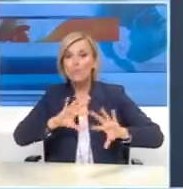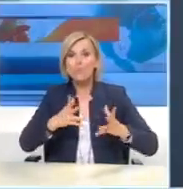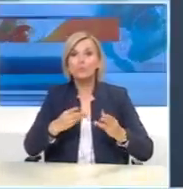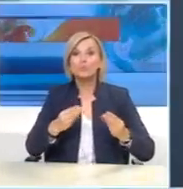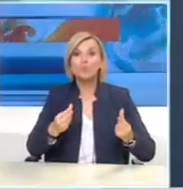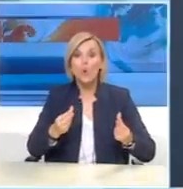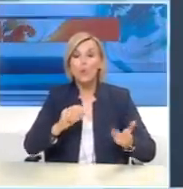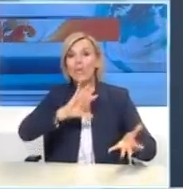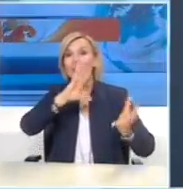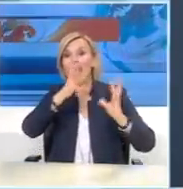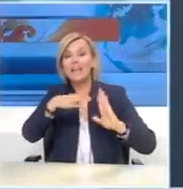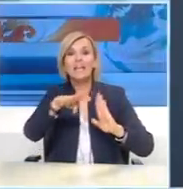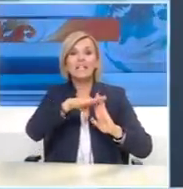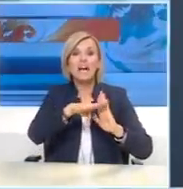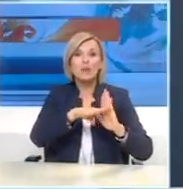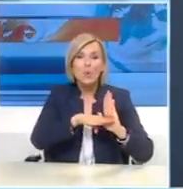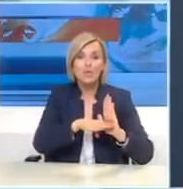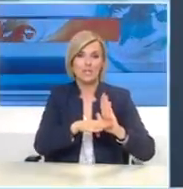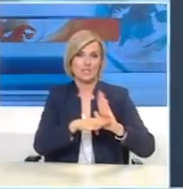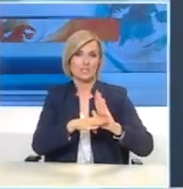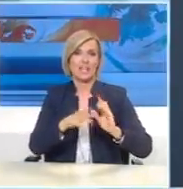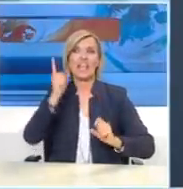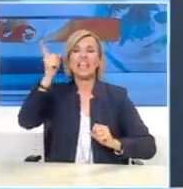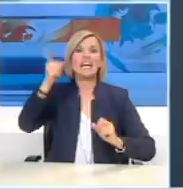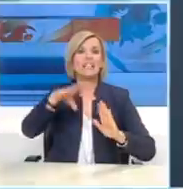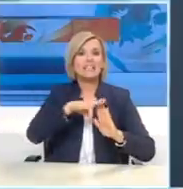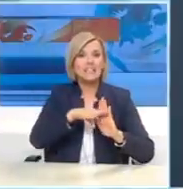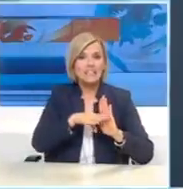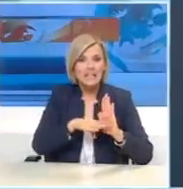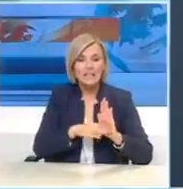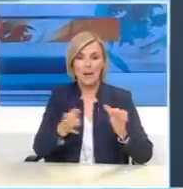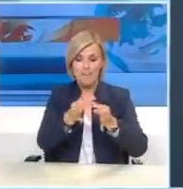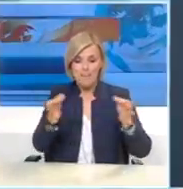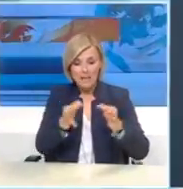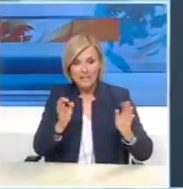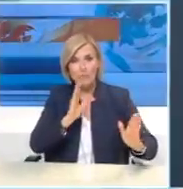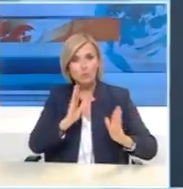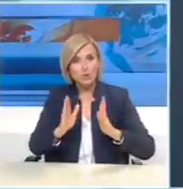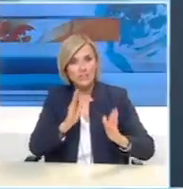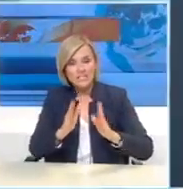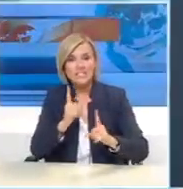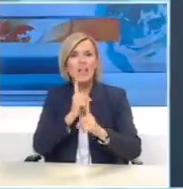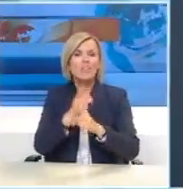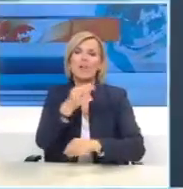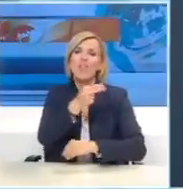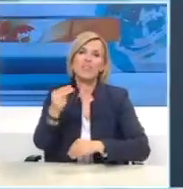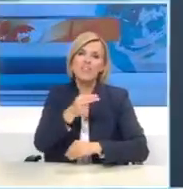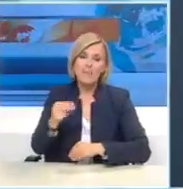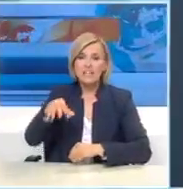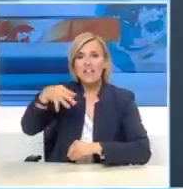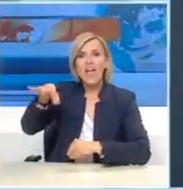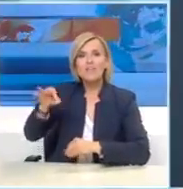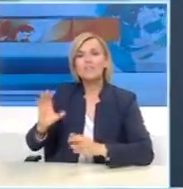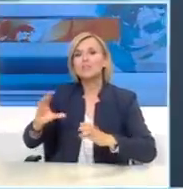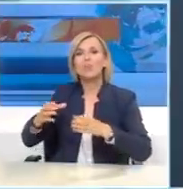επέκταση των κριτηρίων για τις εργαστηριακές εξετάσεις, για τα μέτρα ατομικής προστασίας, καθώς και ειδικά θέματα που αφορούν τις ευάλωτες και